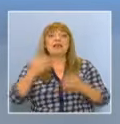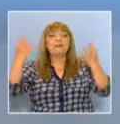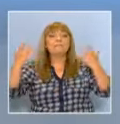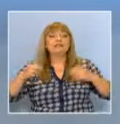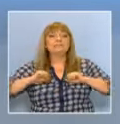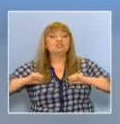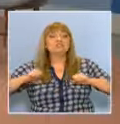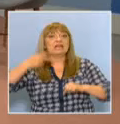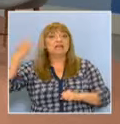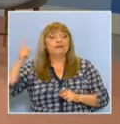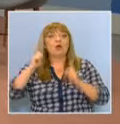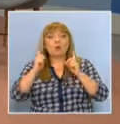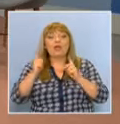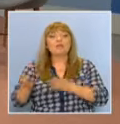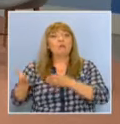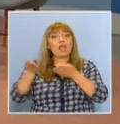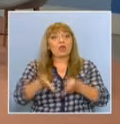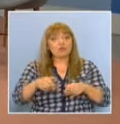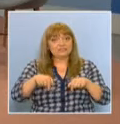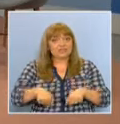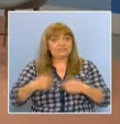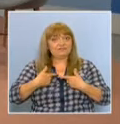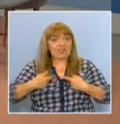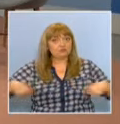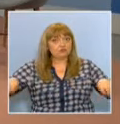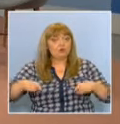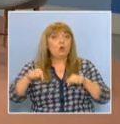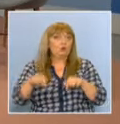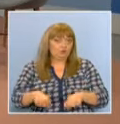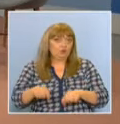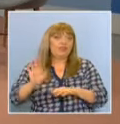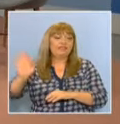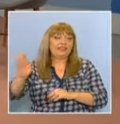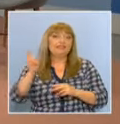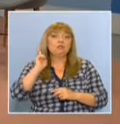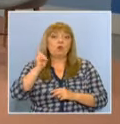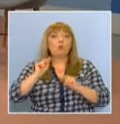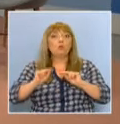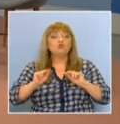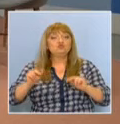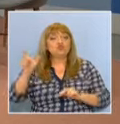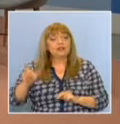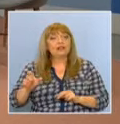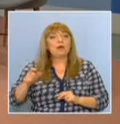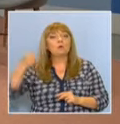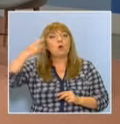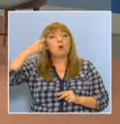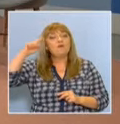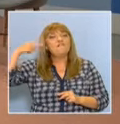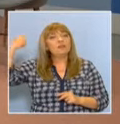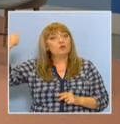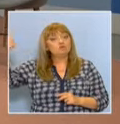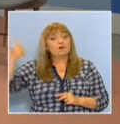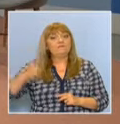Берон, която е гост днес в нашето студио. Тук е и нейната учителка по философия, госпожа Палмира Дачева. Добре. Здравейте